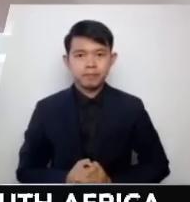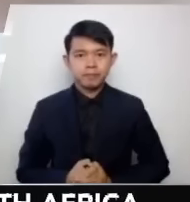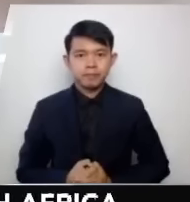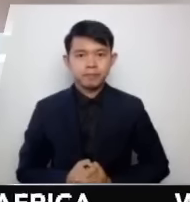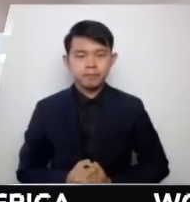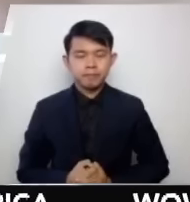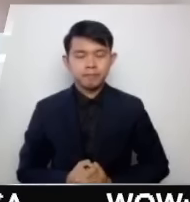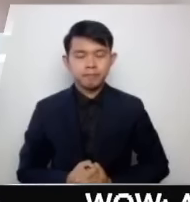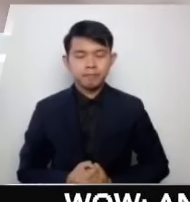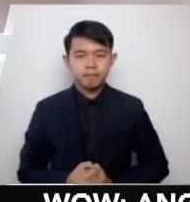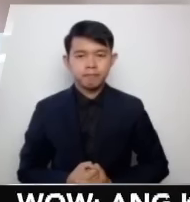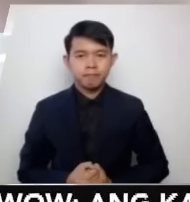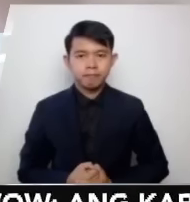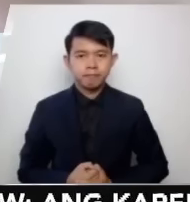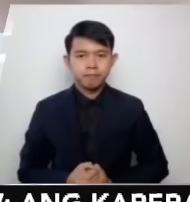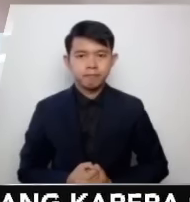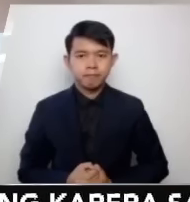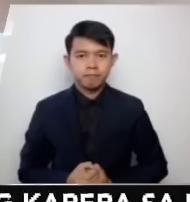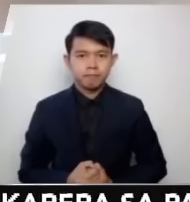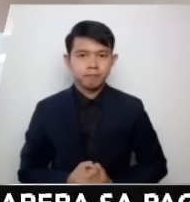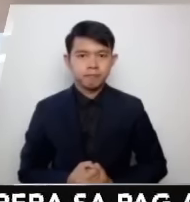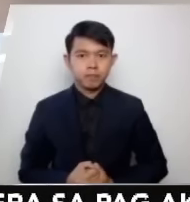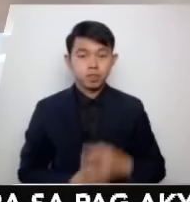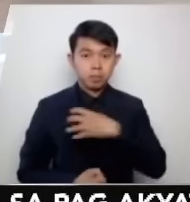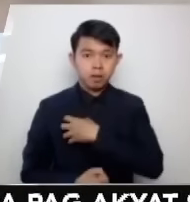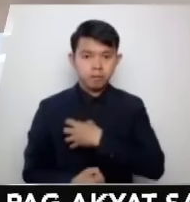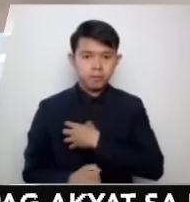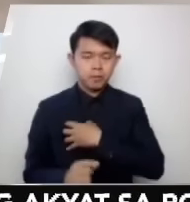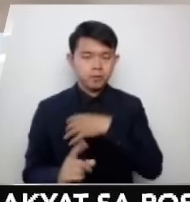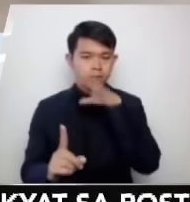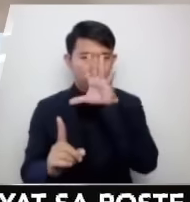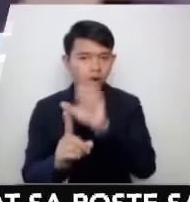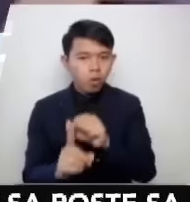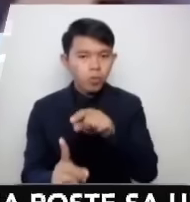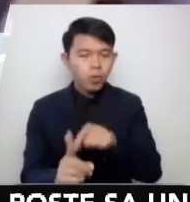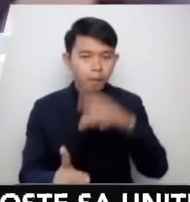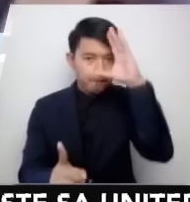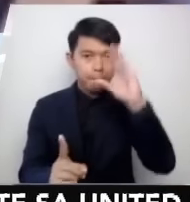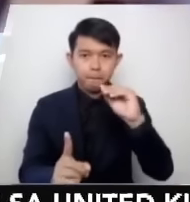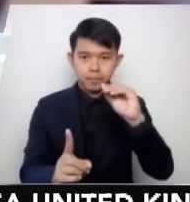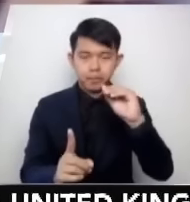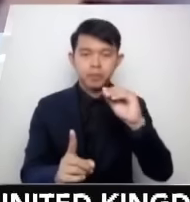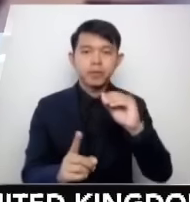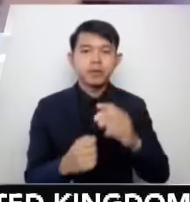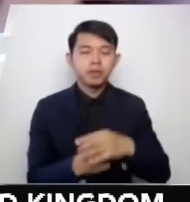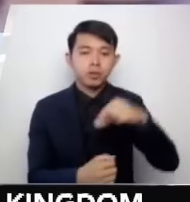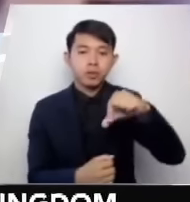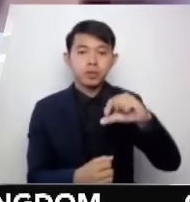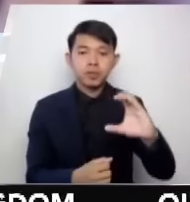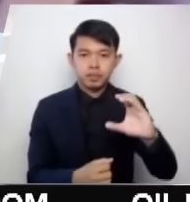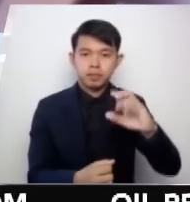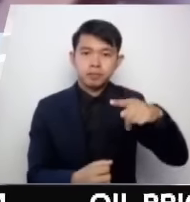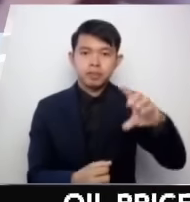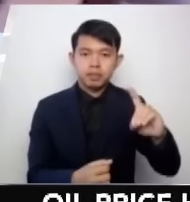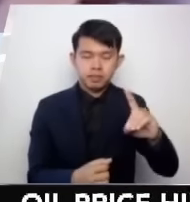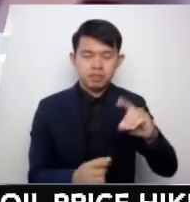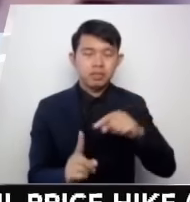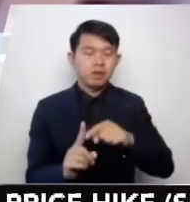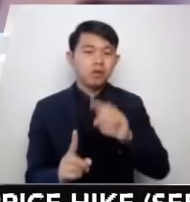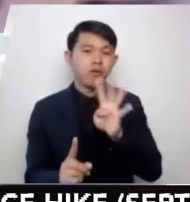Walang kawala sa mga operatiba ng Criminal Investigation and Detection Unit ng QCPD ang 41-anyos sa construction worker